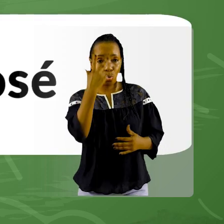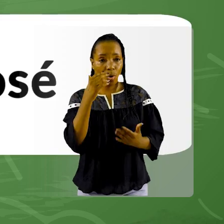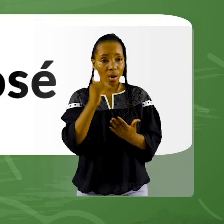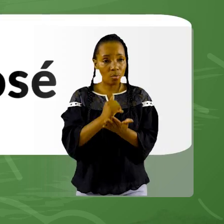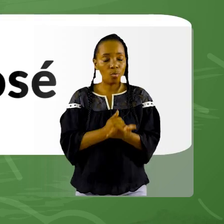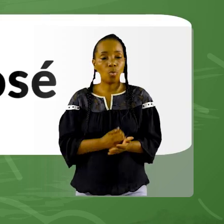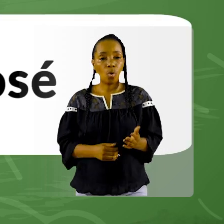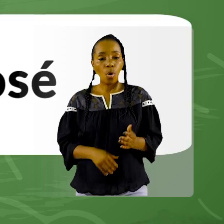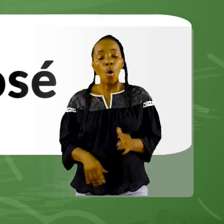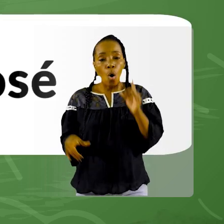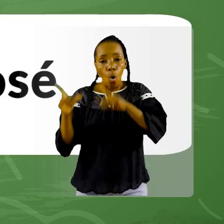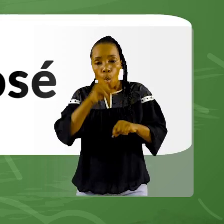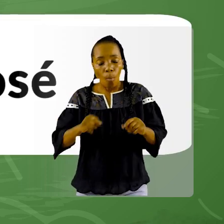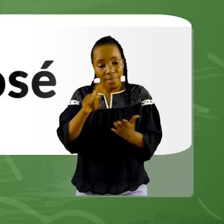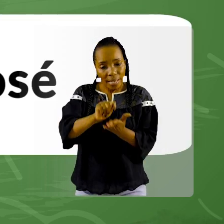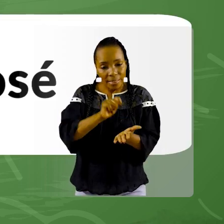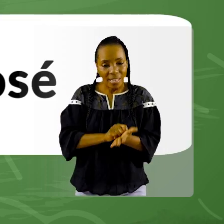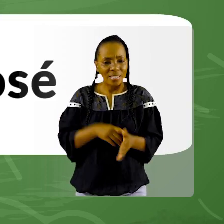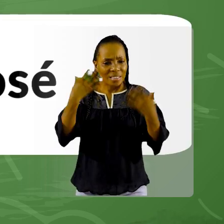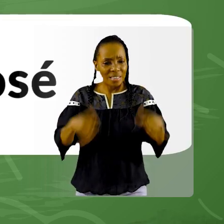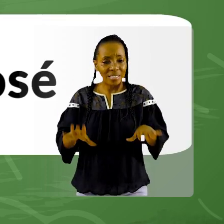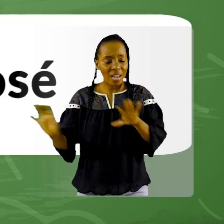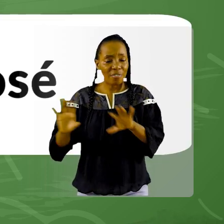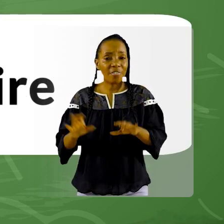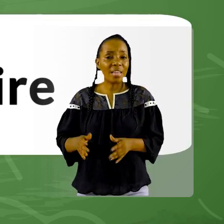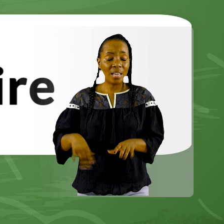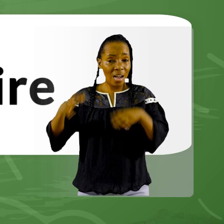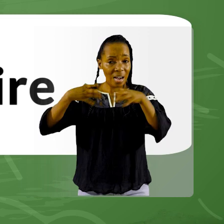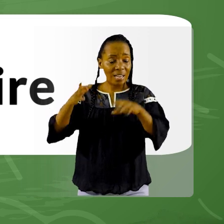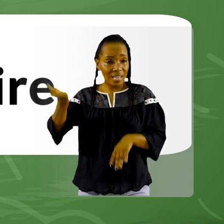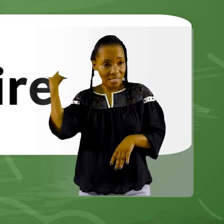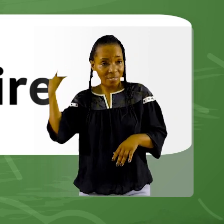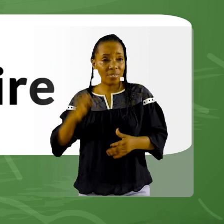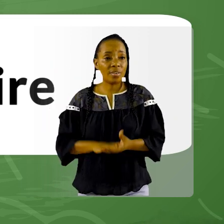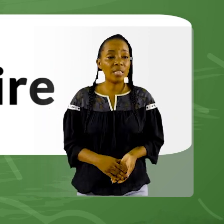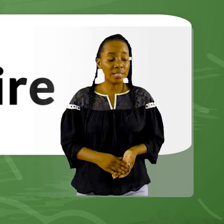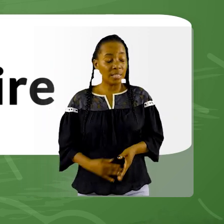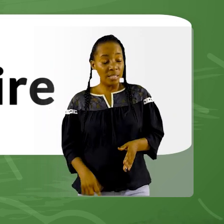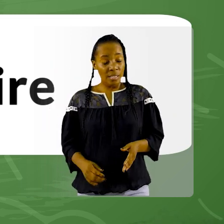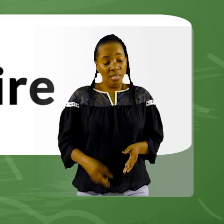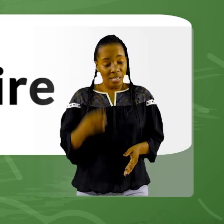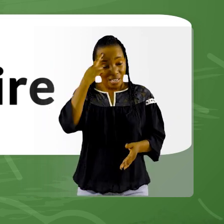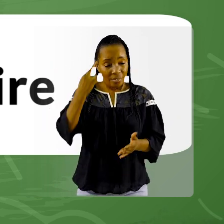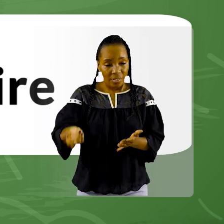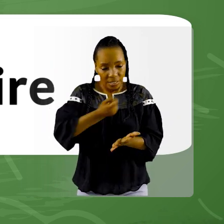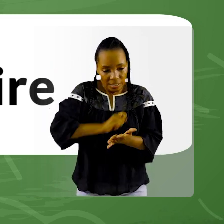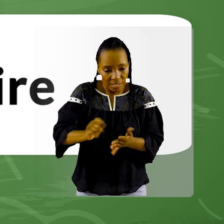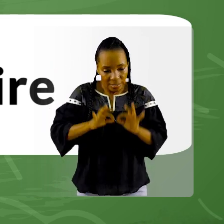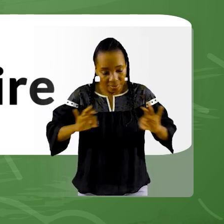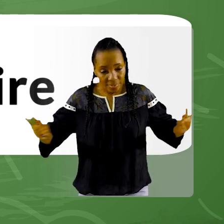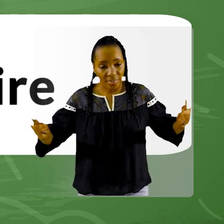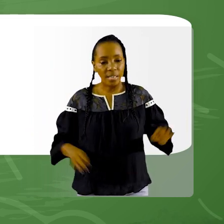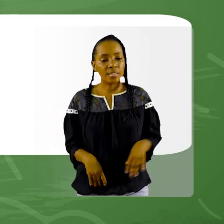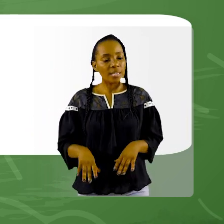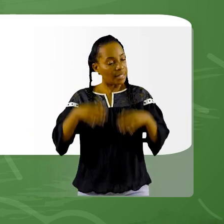commentaire composé que vous avez déjà vu avec votre professeur au premier trimestre, la dissertation littéraire que vous avez vue au 2e